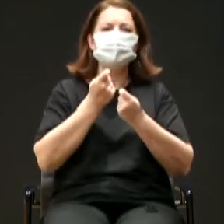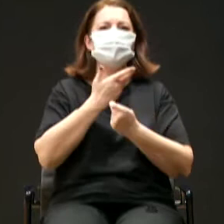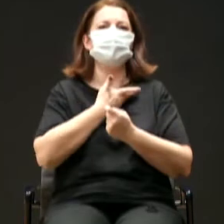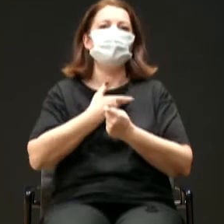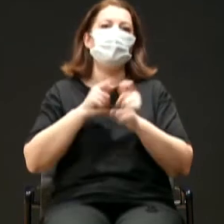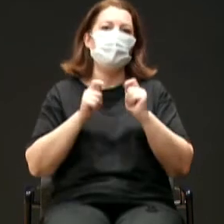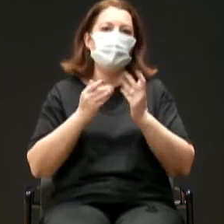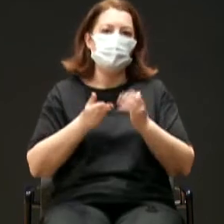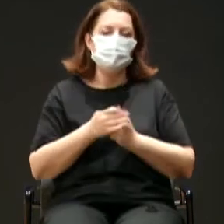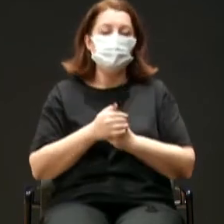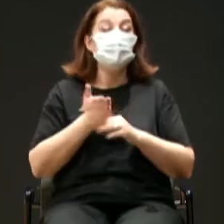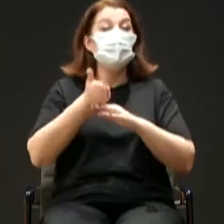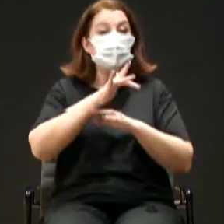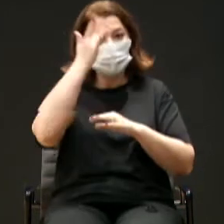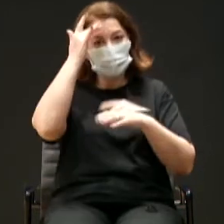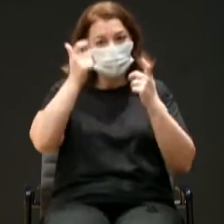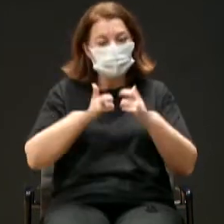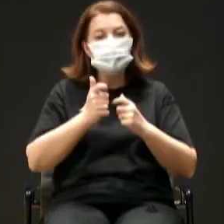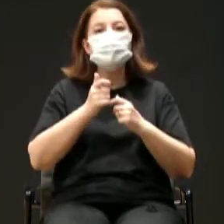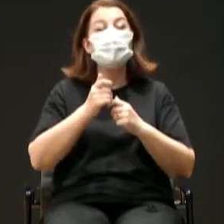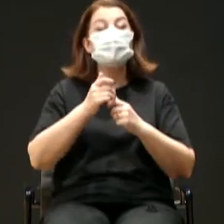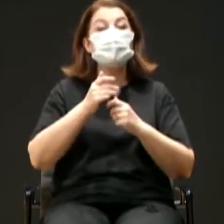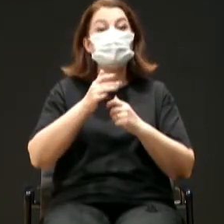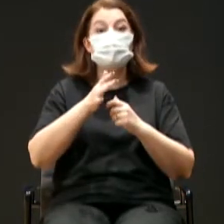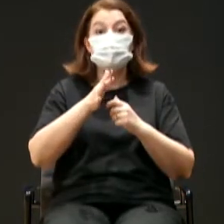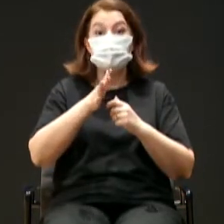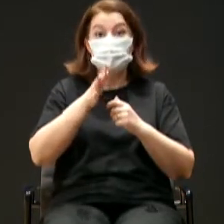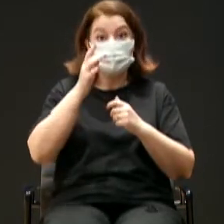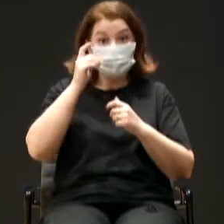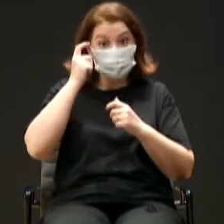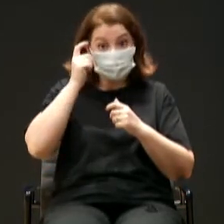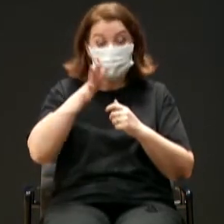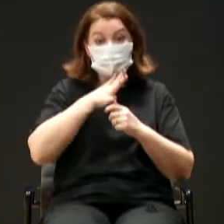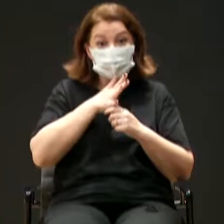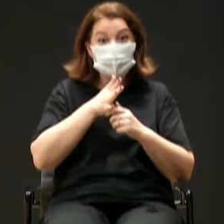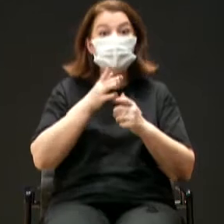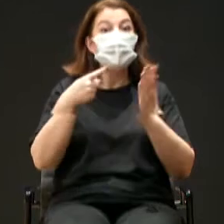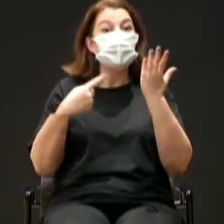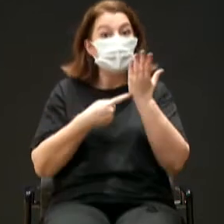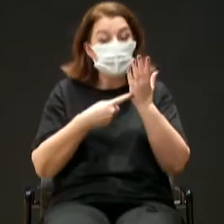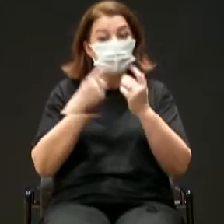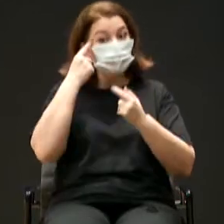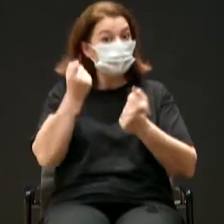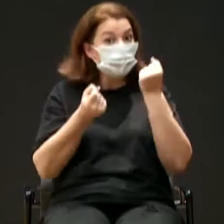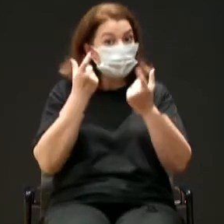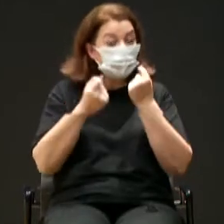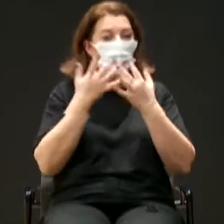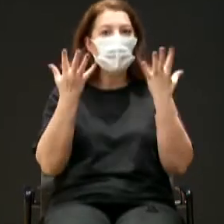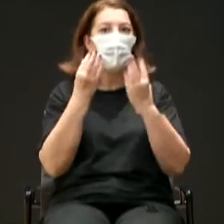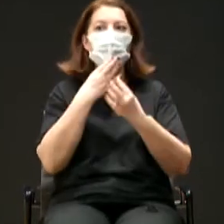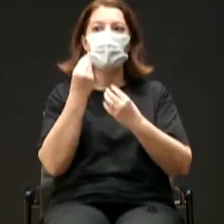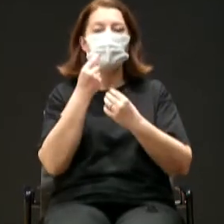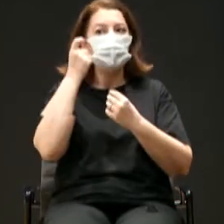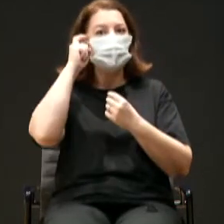Ayrıca Beylikdüzü'nde bilim, teknoloji ve yaratıcılığın daha geniş bir yer kaplaması, gençlerin yenilikçi